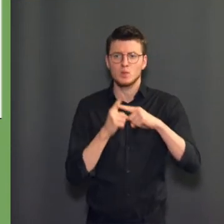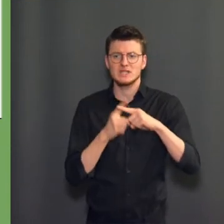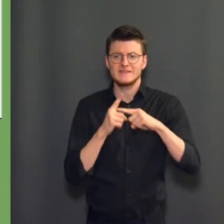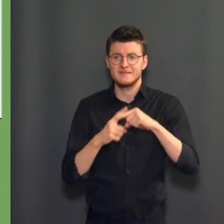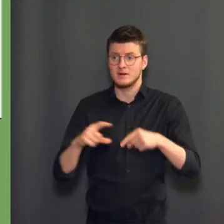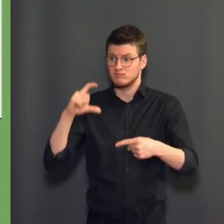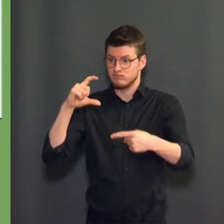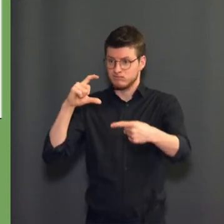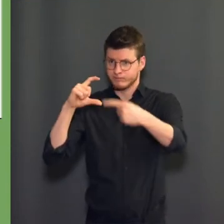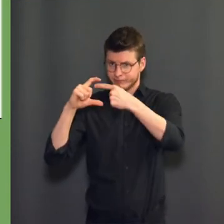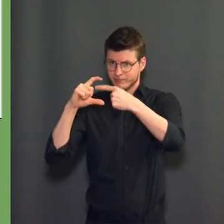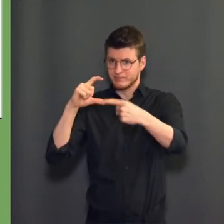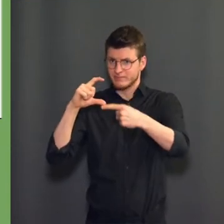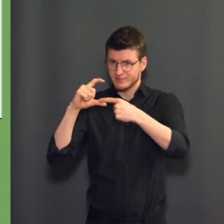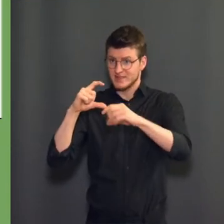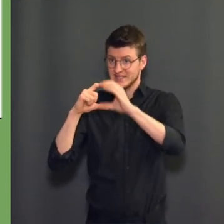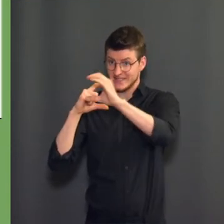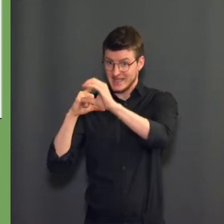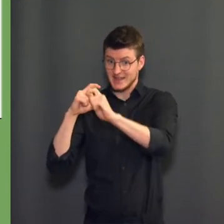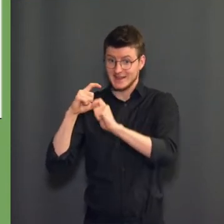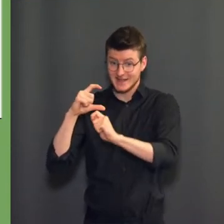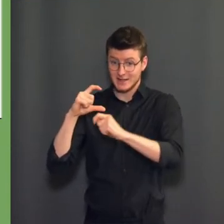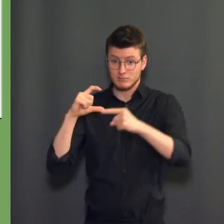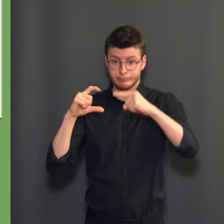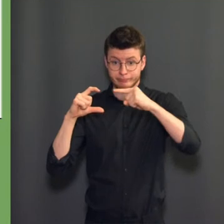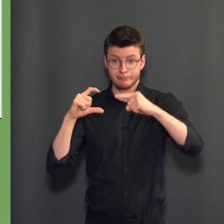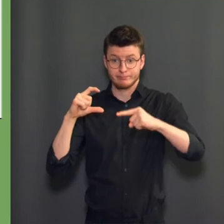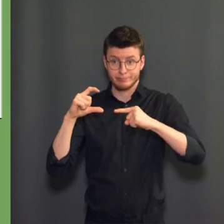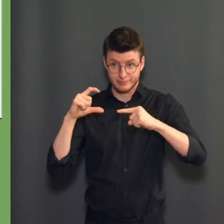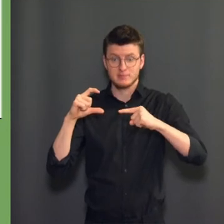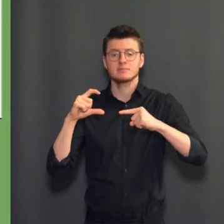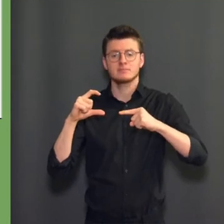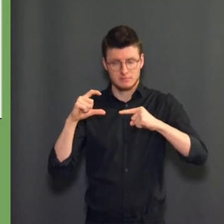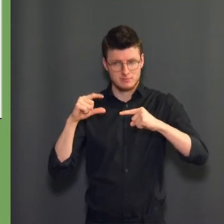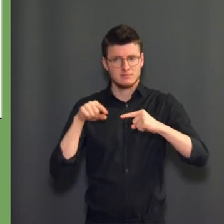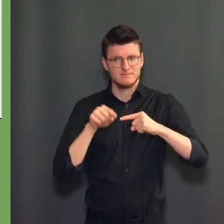streepje ter hoogte van de T en één streepje ter hoogte van de C.